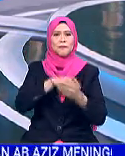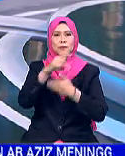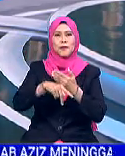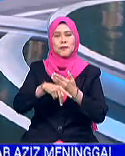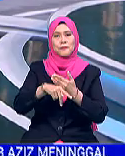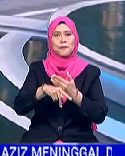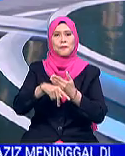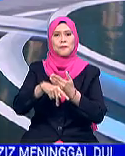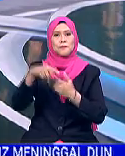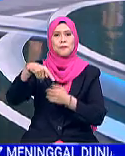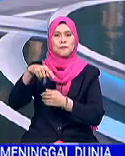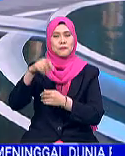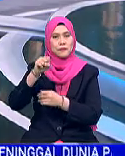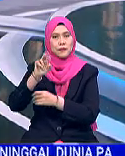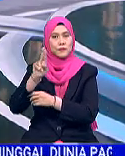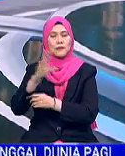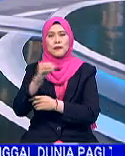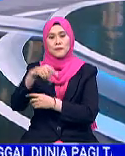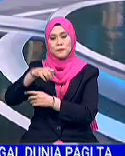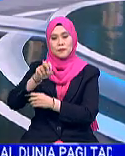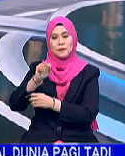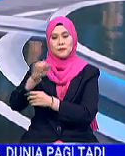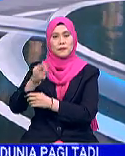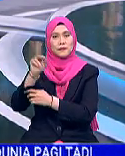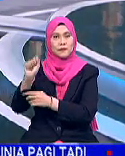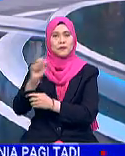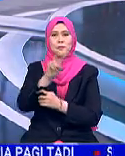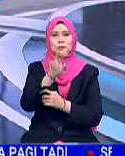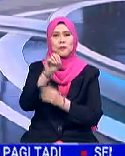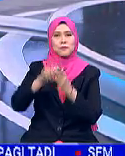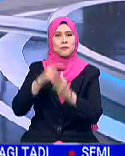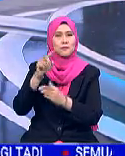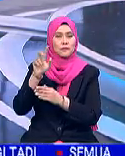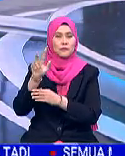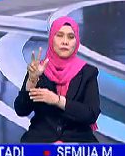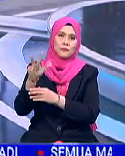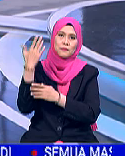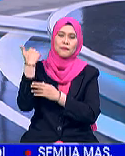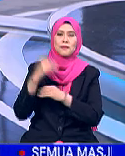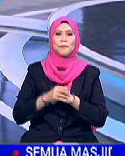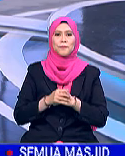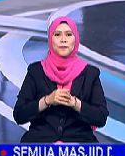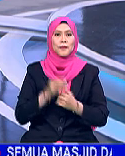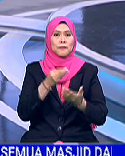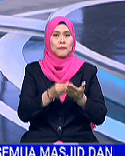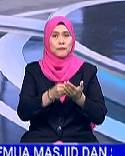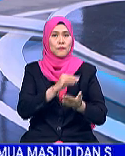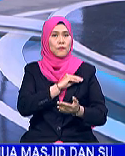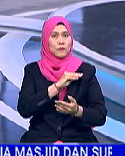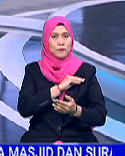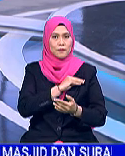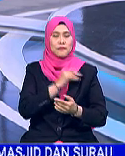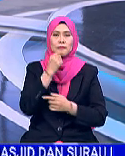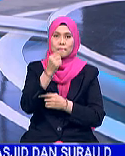subsidi upah dibawah prihatin dan bencana serta Khan 23 April fase Menteri Keuangan Tengku Datuk Sri Syafril Tengku Abdul